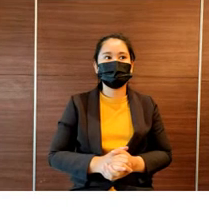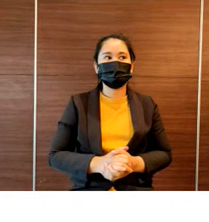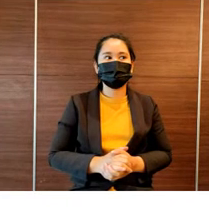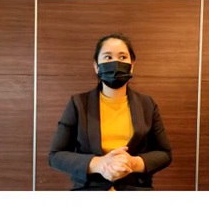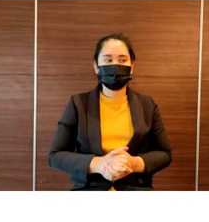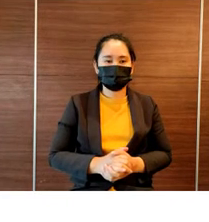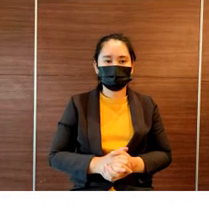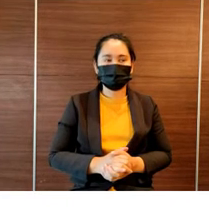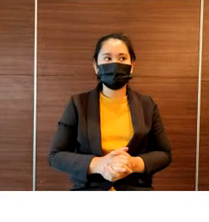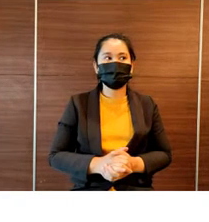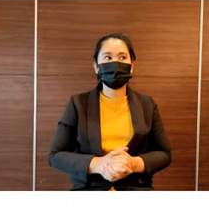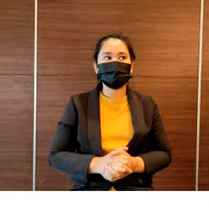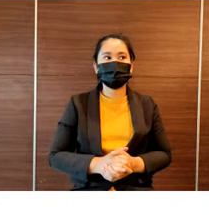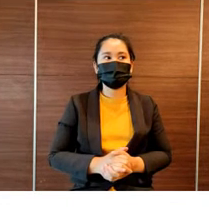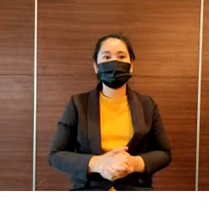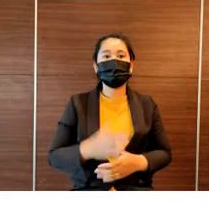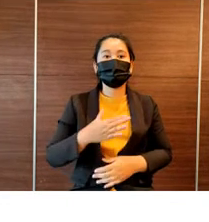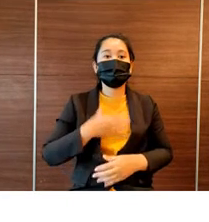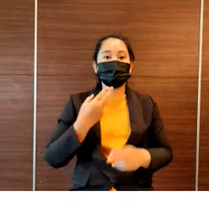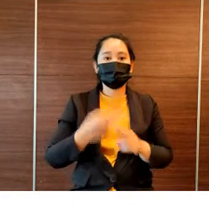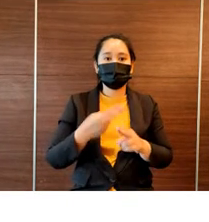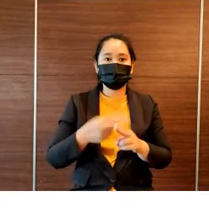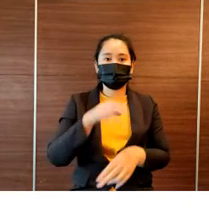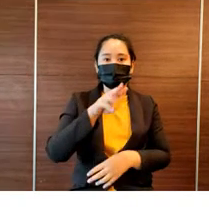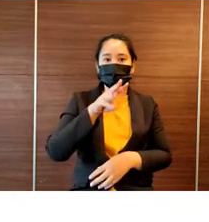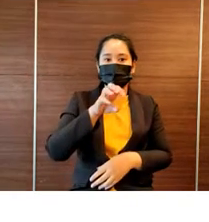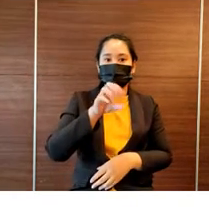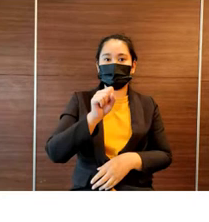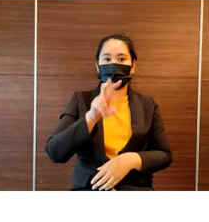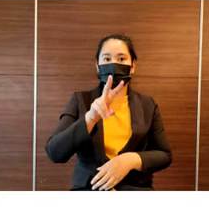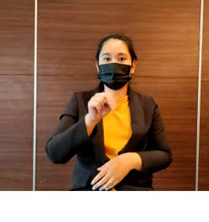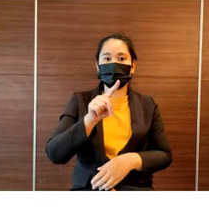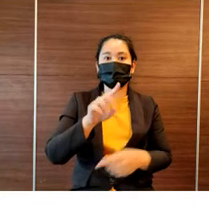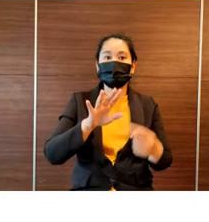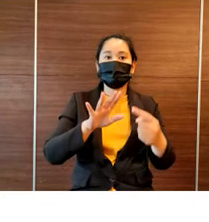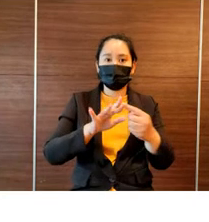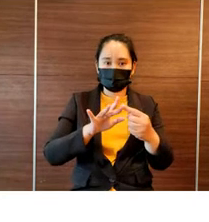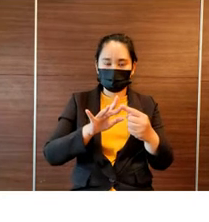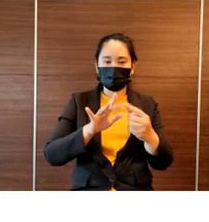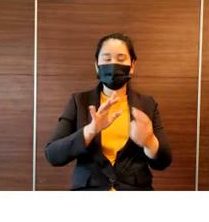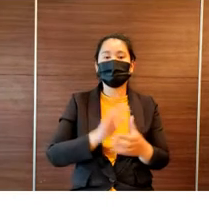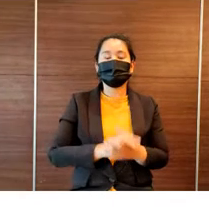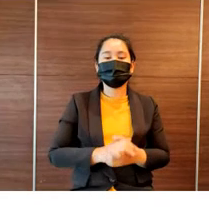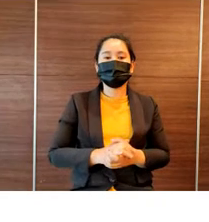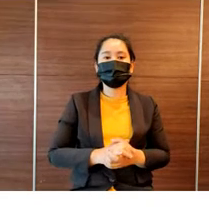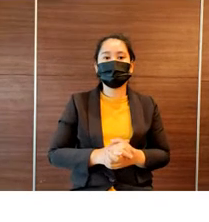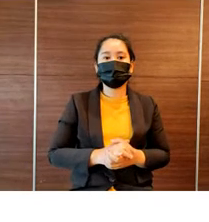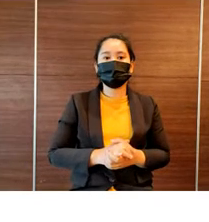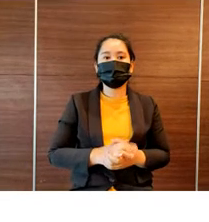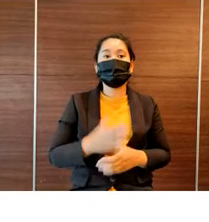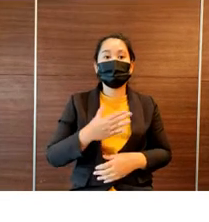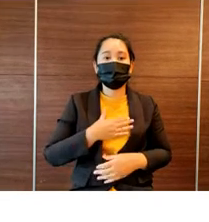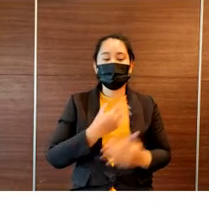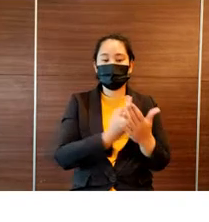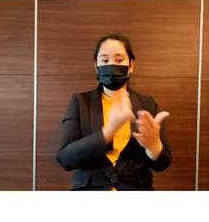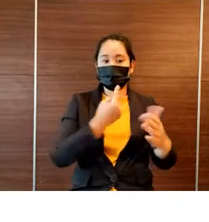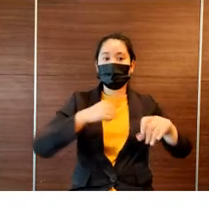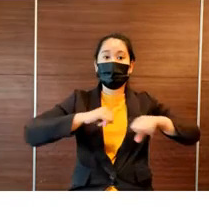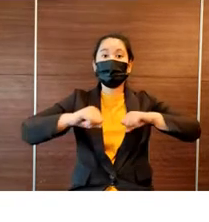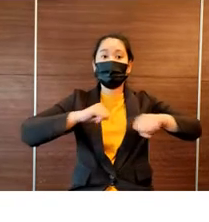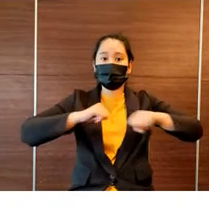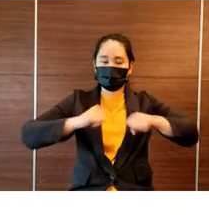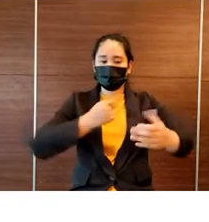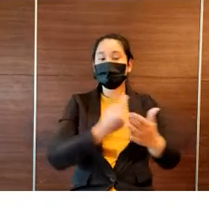ครับผมชื่อวิษณุขันทองนาคนะครับนิกนะครับผมมิสเตอร์เรนโบว์สกายแบงคอกนะครับจากตัวแทนเยาวชนนะครับ